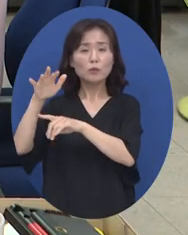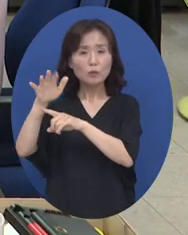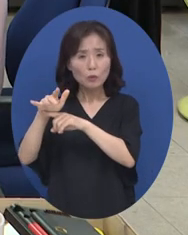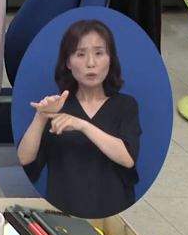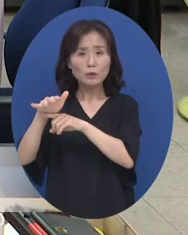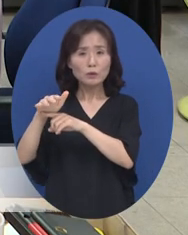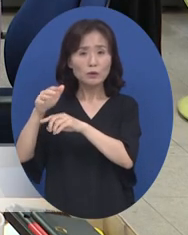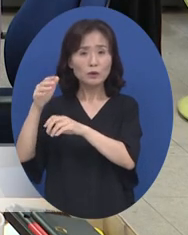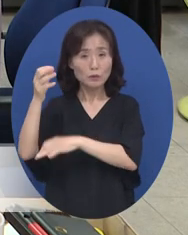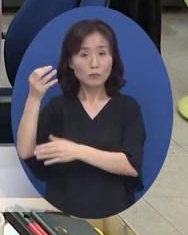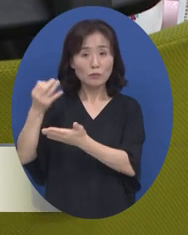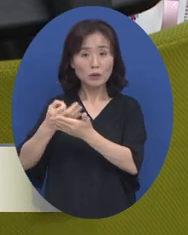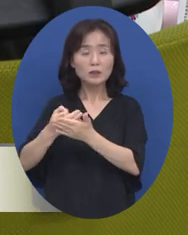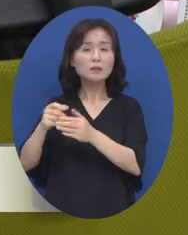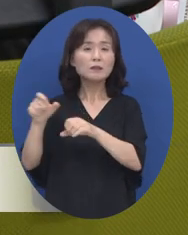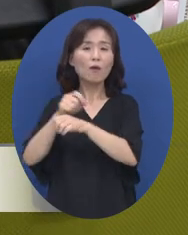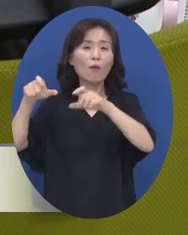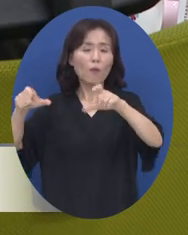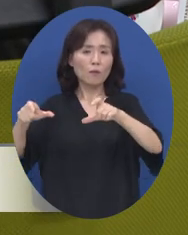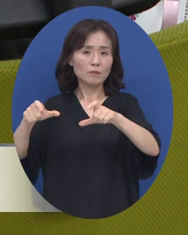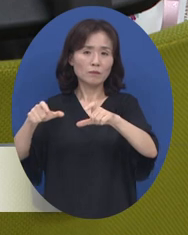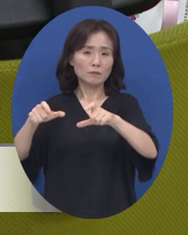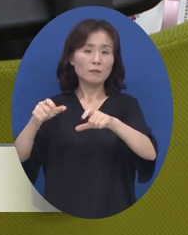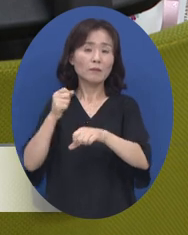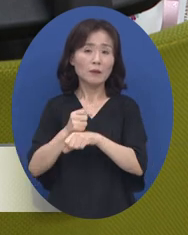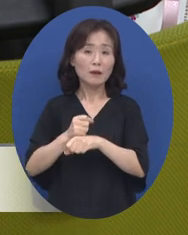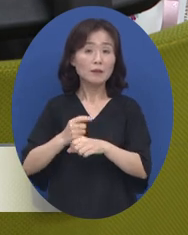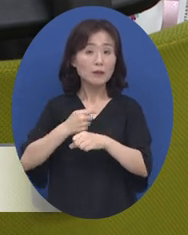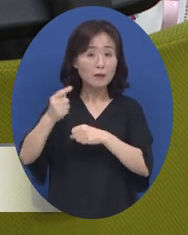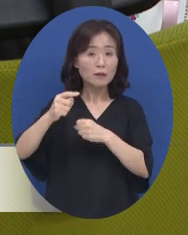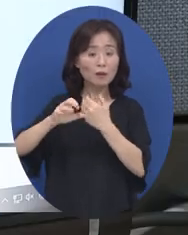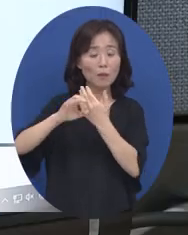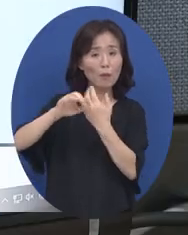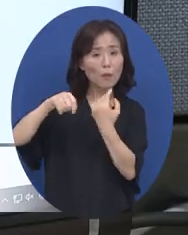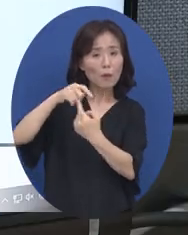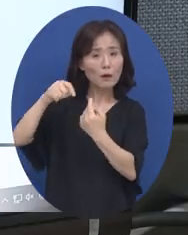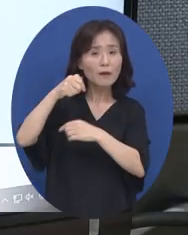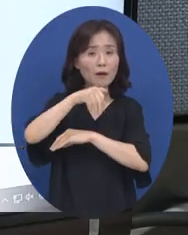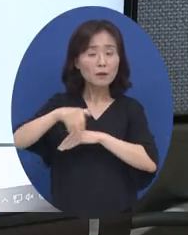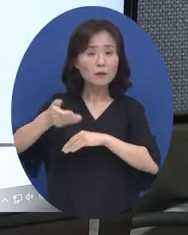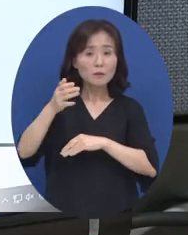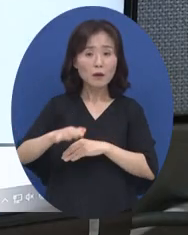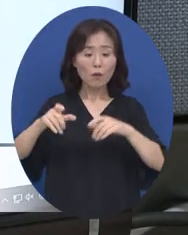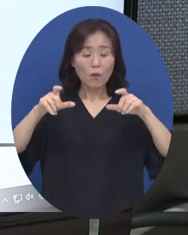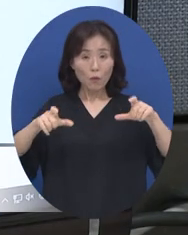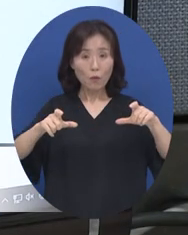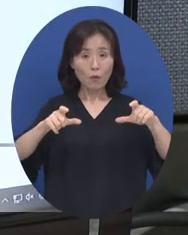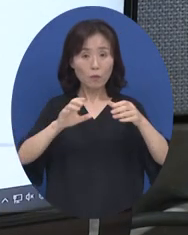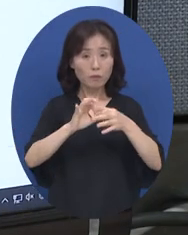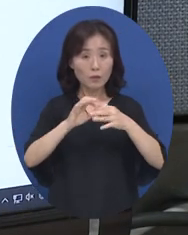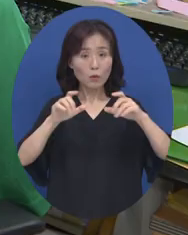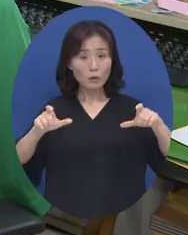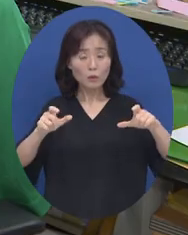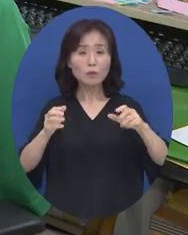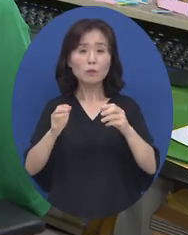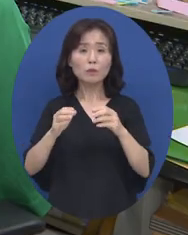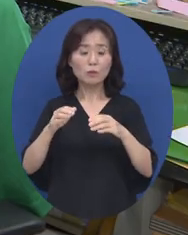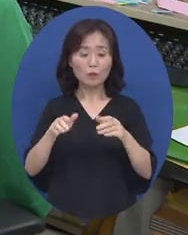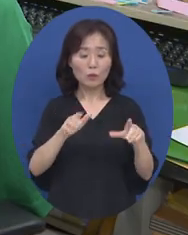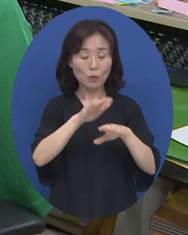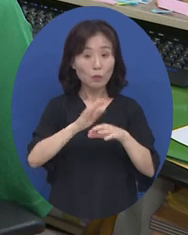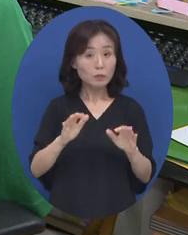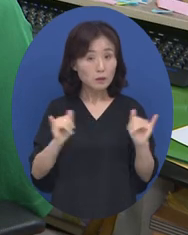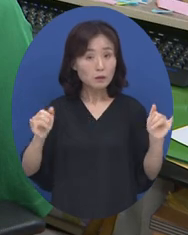겁니다 내년에 시험 마을을 정해 농촌 기본소득을 시도해 볼 계획이 때 해당 지역에는 놈이 뿐 아니라 주민 모두에게